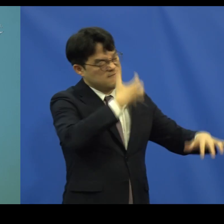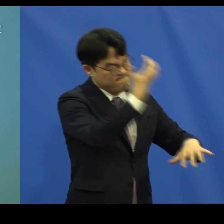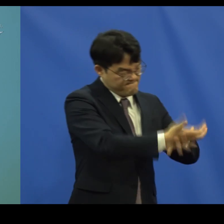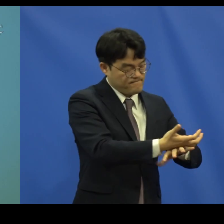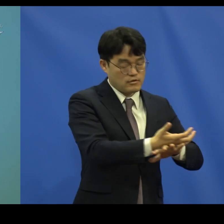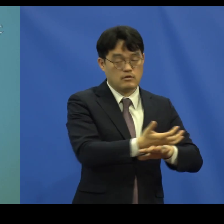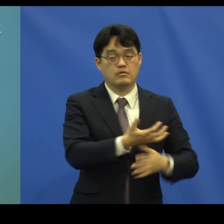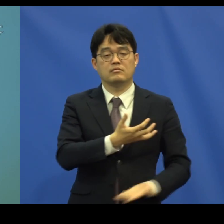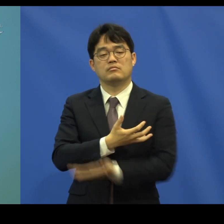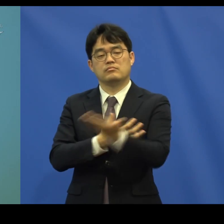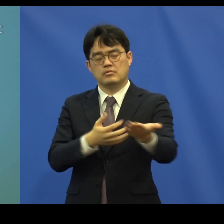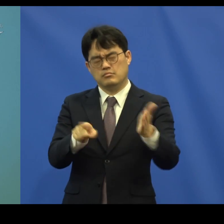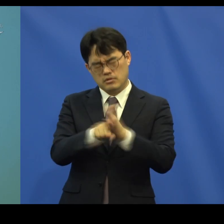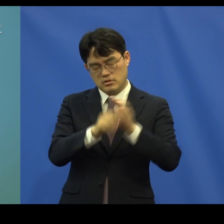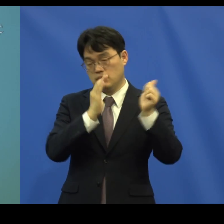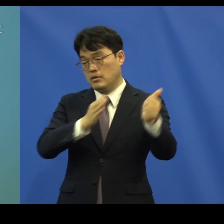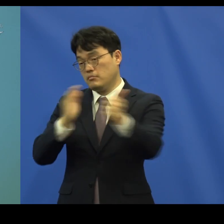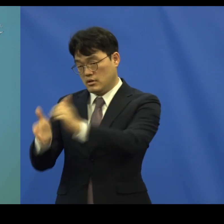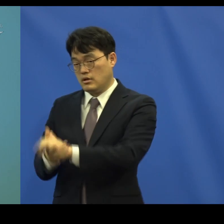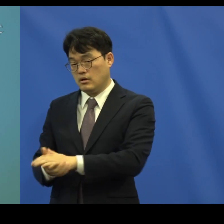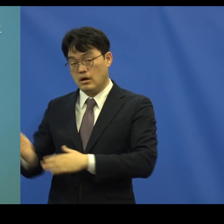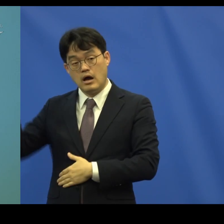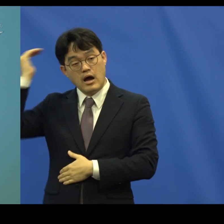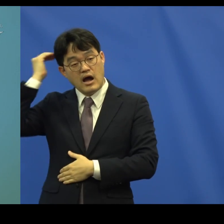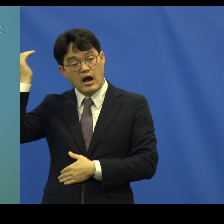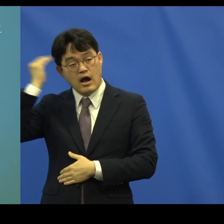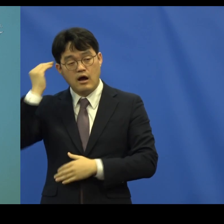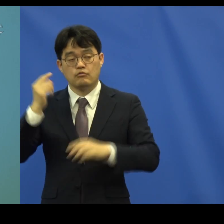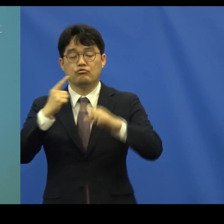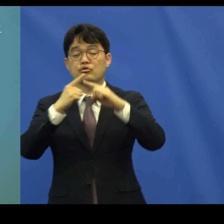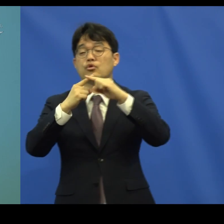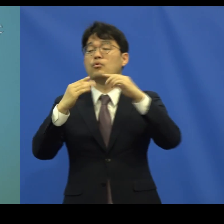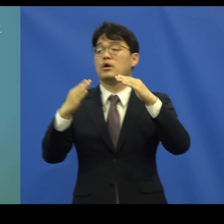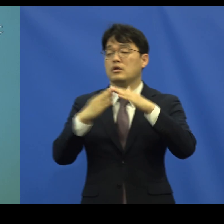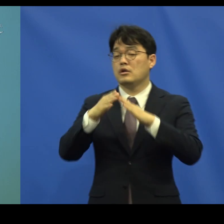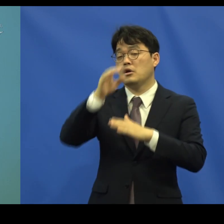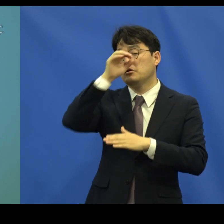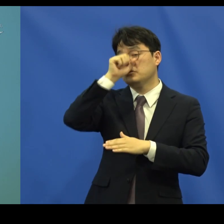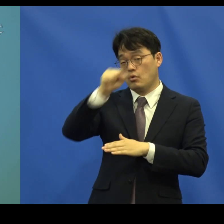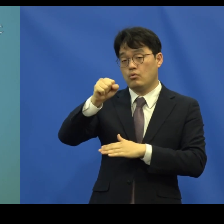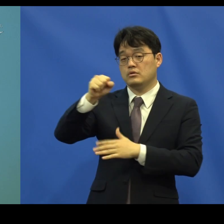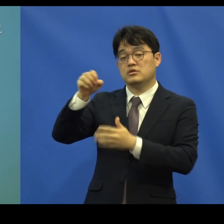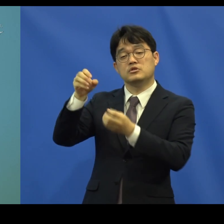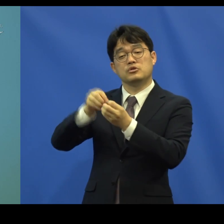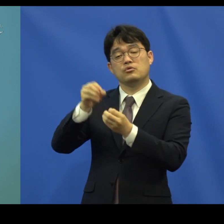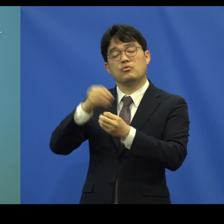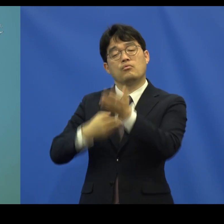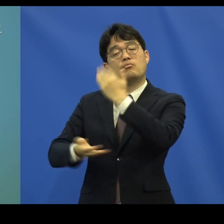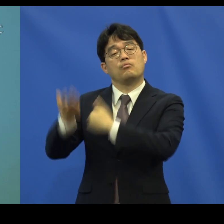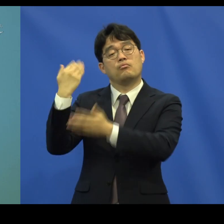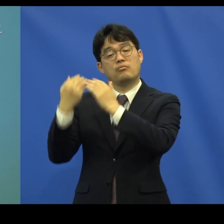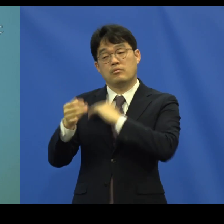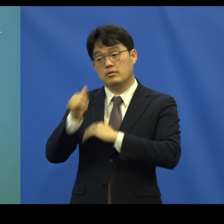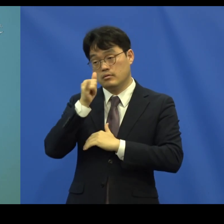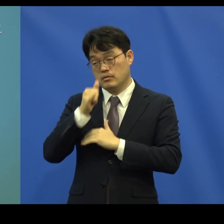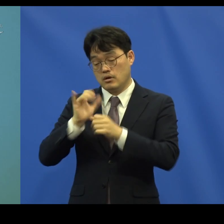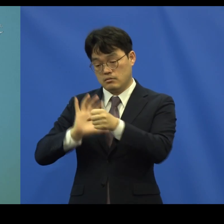특별히 한국교회 안에는 좋은 영적 DNA가 많아요. 그러니까 세계 기독교 선교